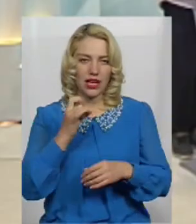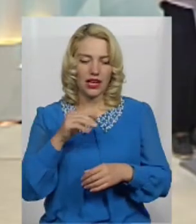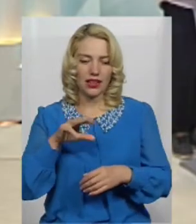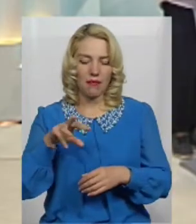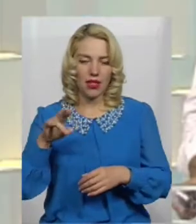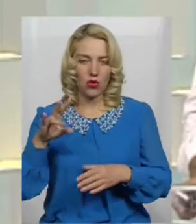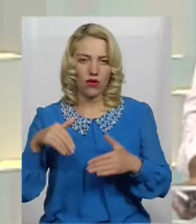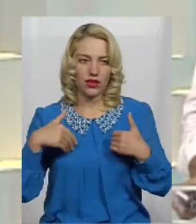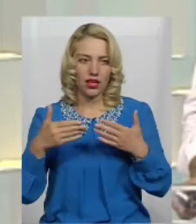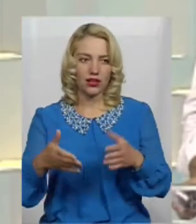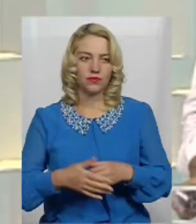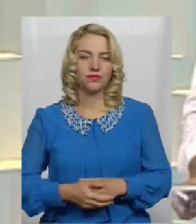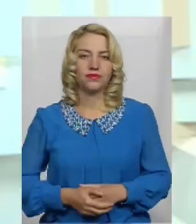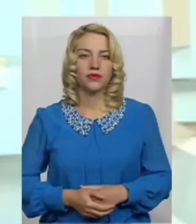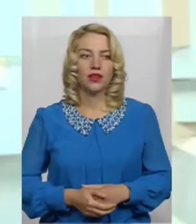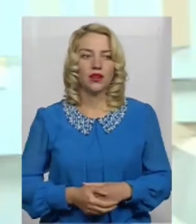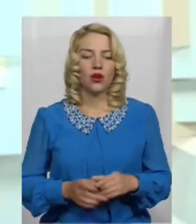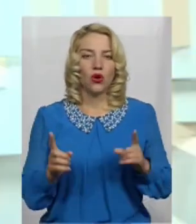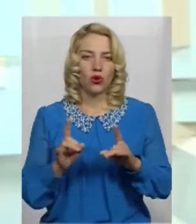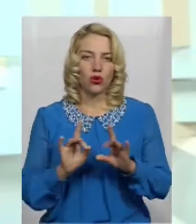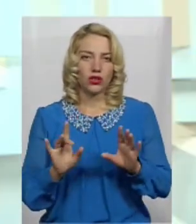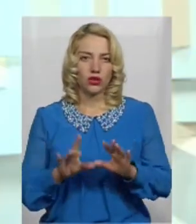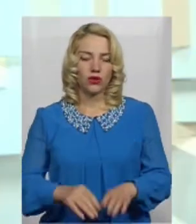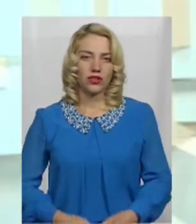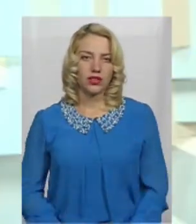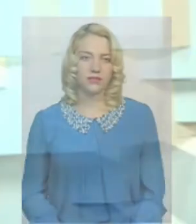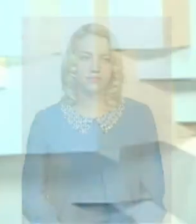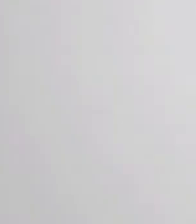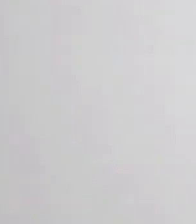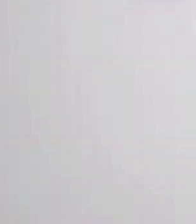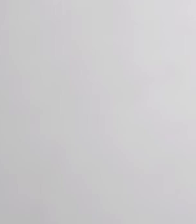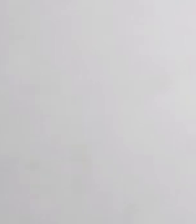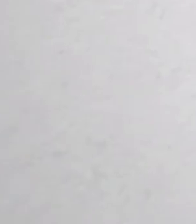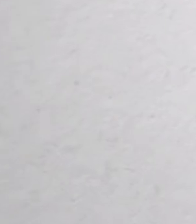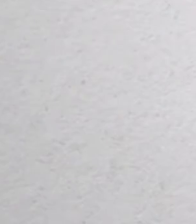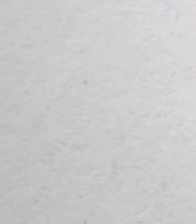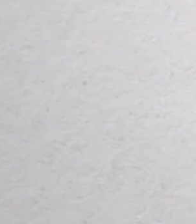Артеменко. Вітаю. Доброго дня. Коротка довідка, прошу.